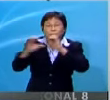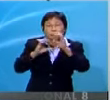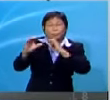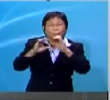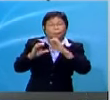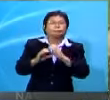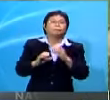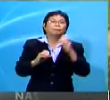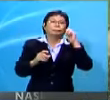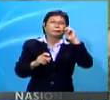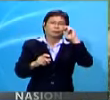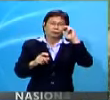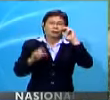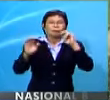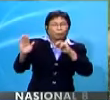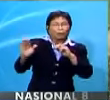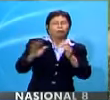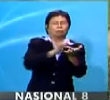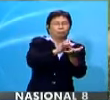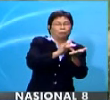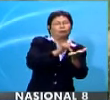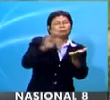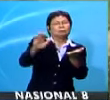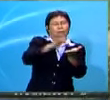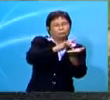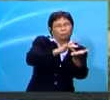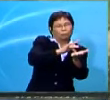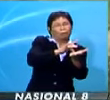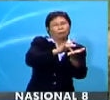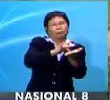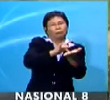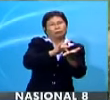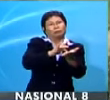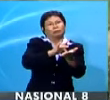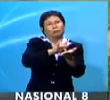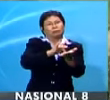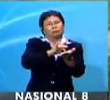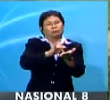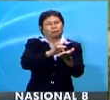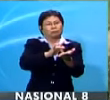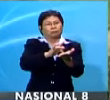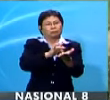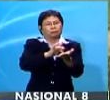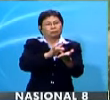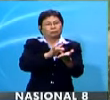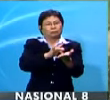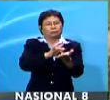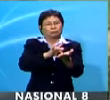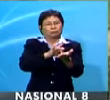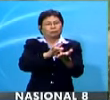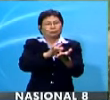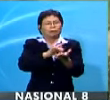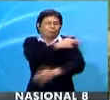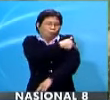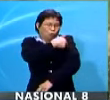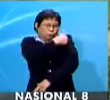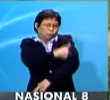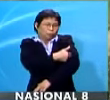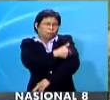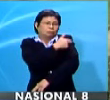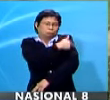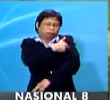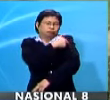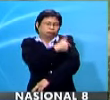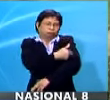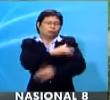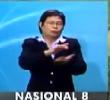Dian di mana beliau dirawat di comb comb military Hospital di